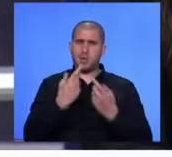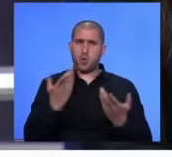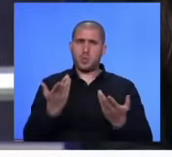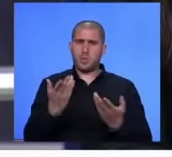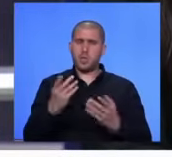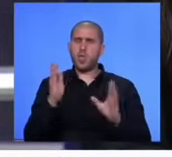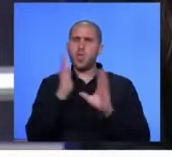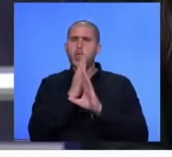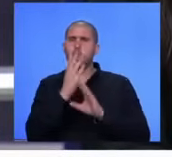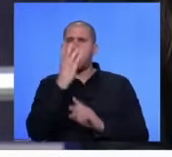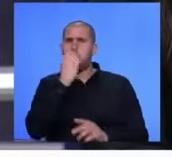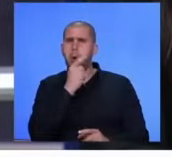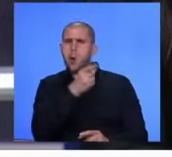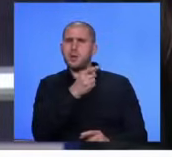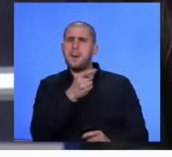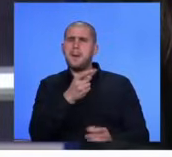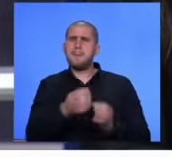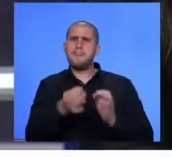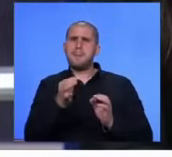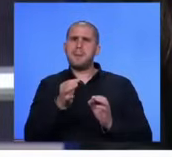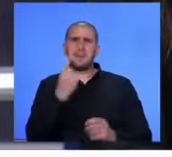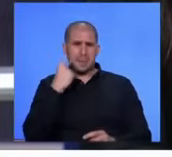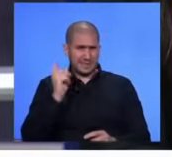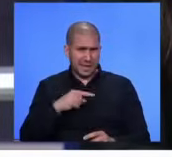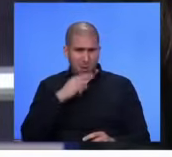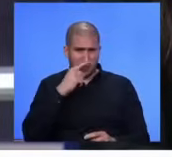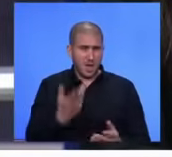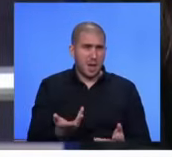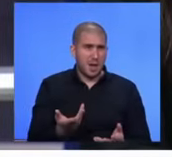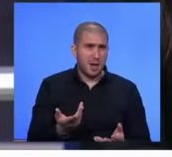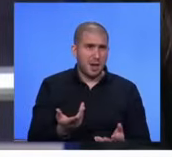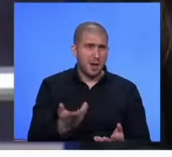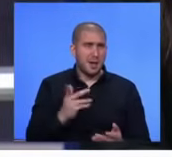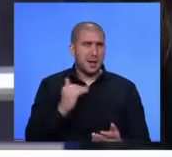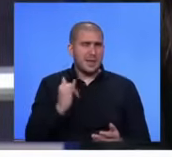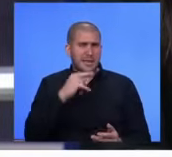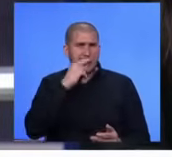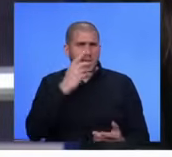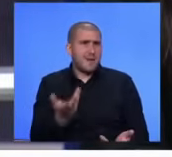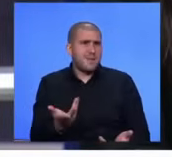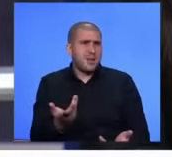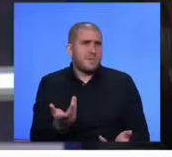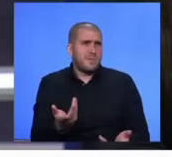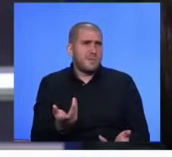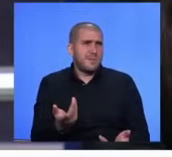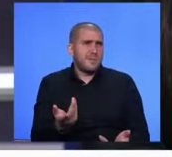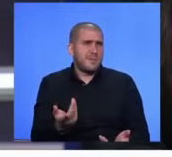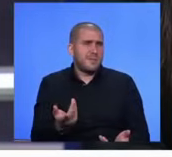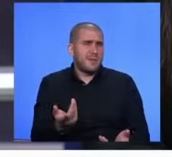הנוכבות בבית דין פלילי ואני צריכה להיות גאה בזה? איזה מין גאווה זאת?